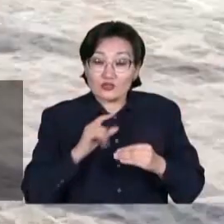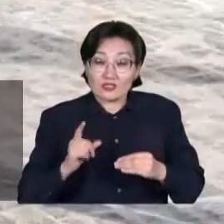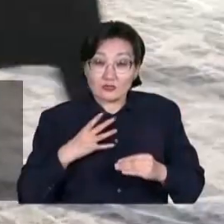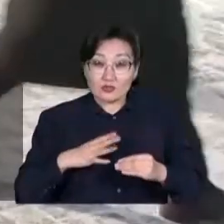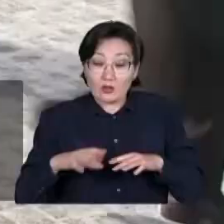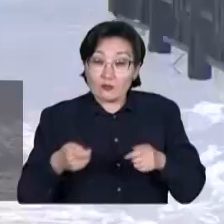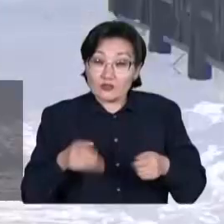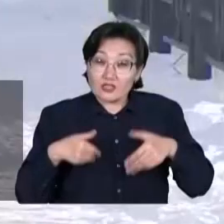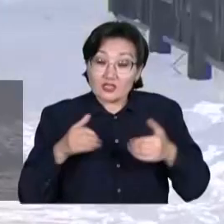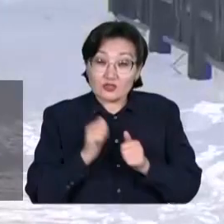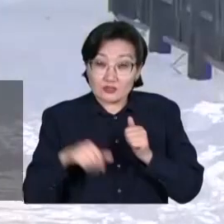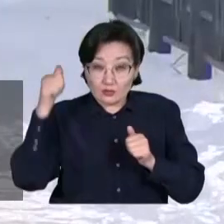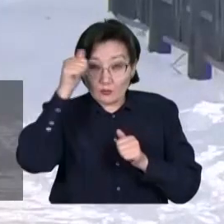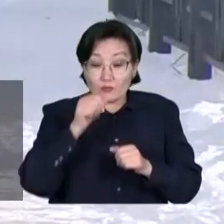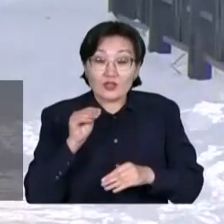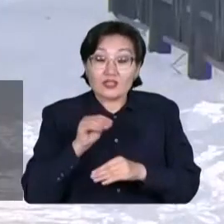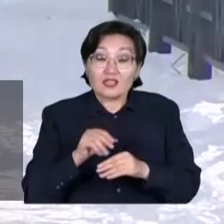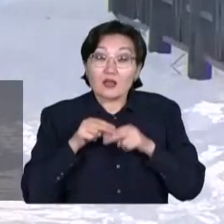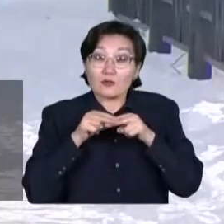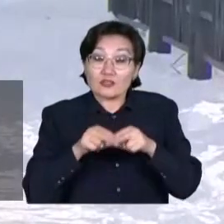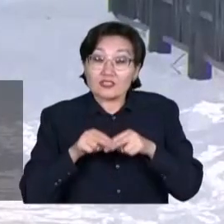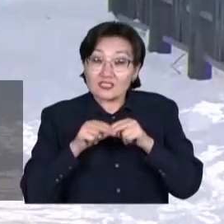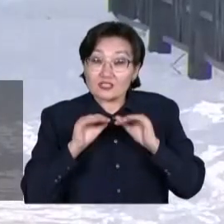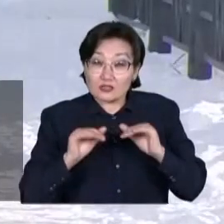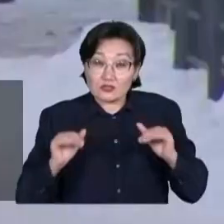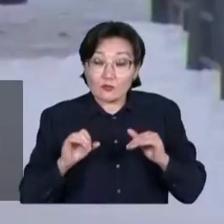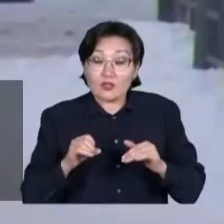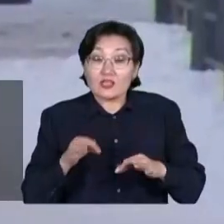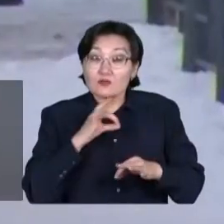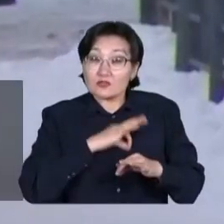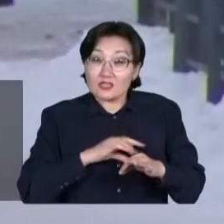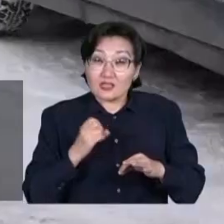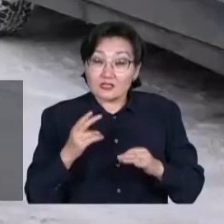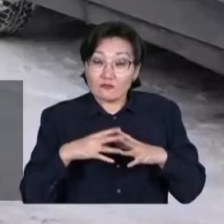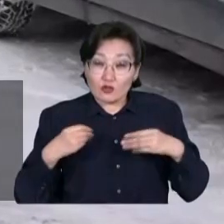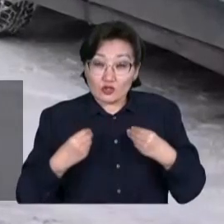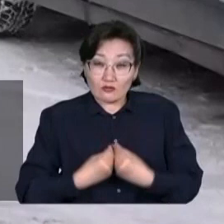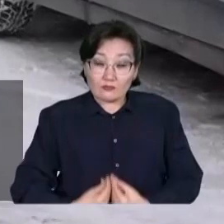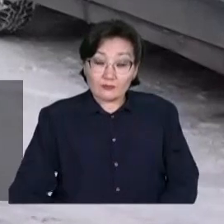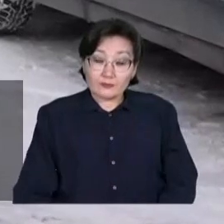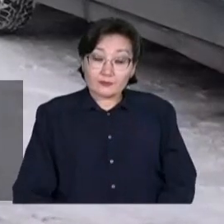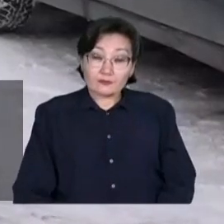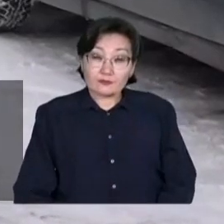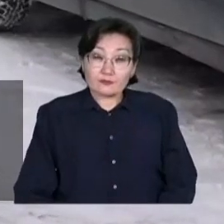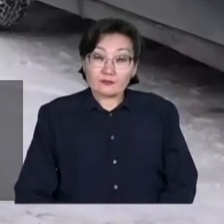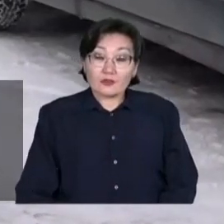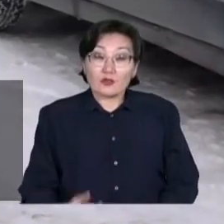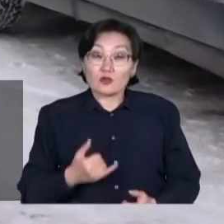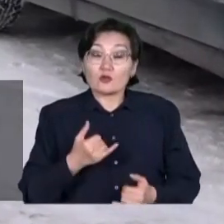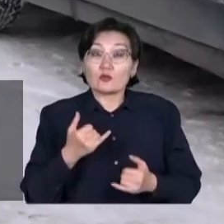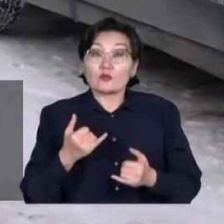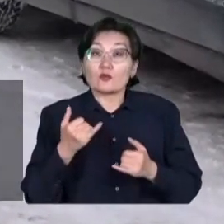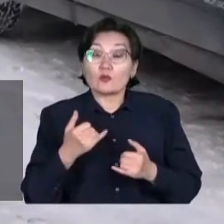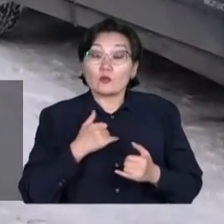президент предложил ежегодно пополнять счета несовершеннолетних детей из инвестдохода нацфонда. У меня дети, у детей есть свои